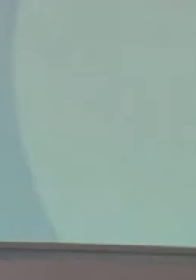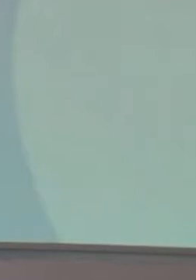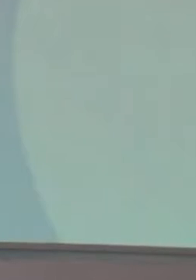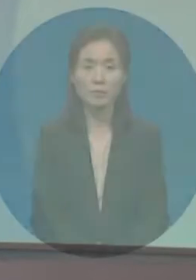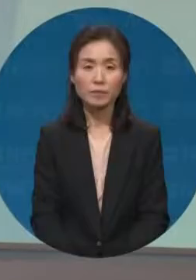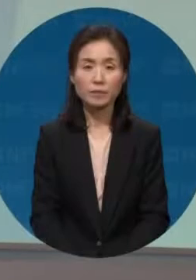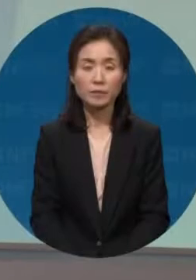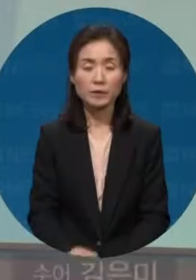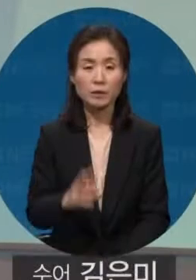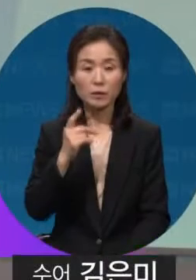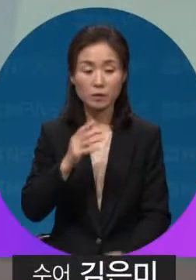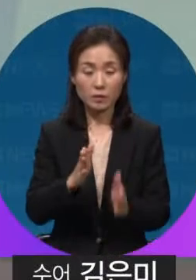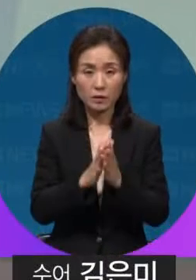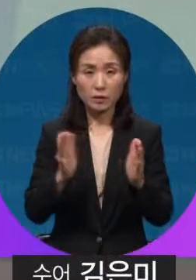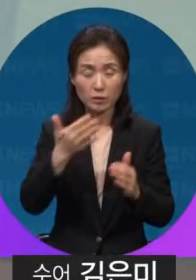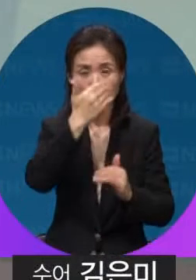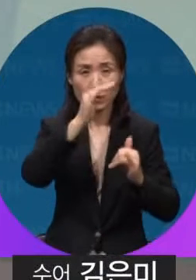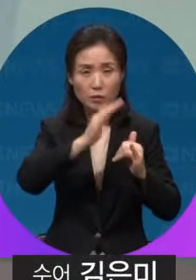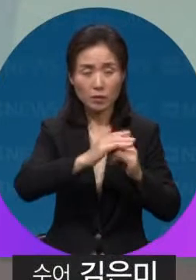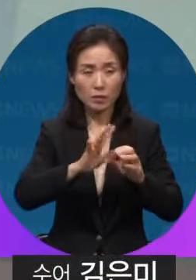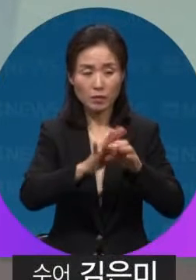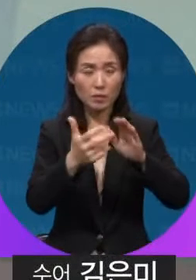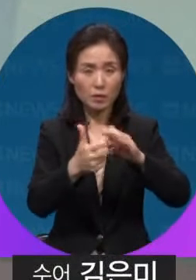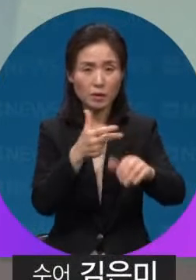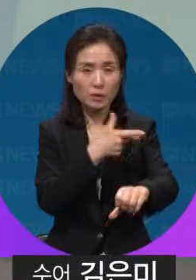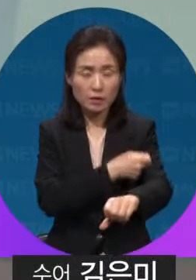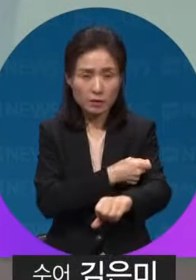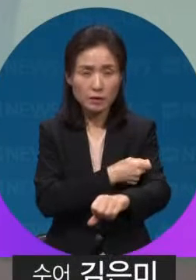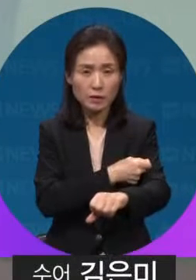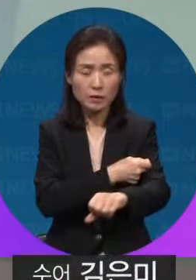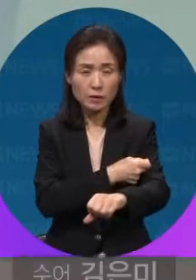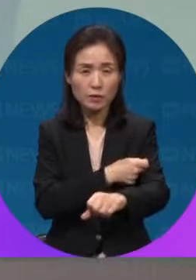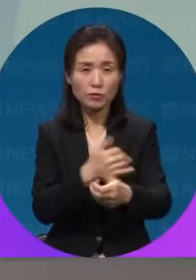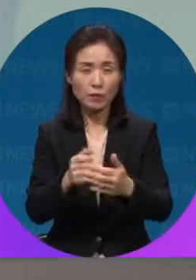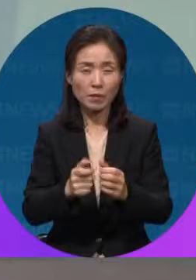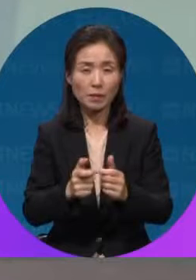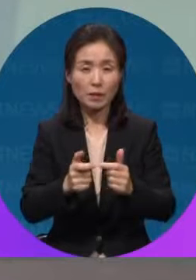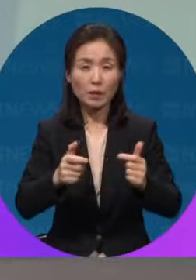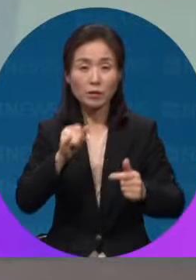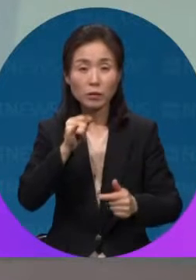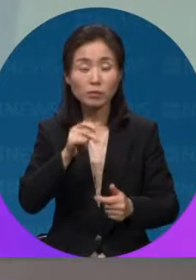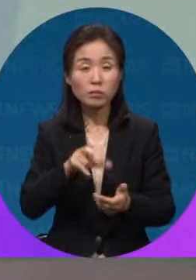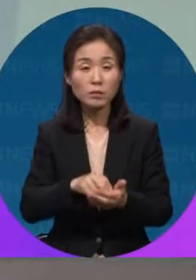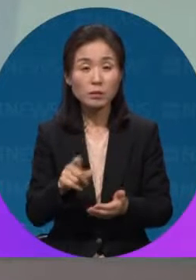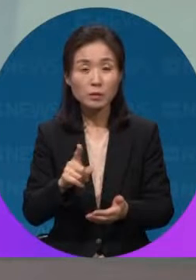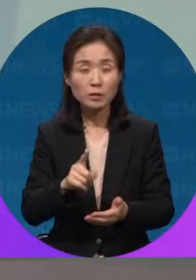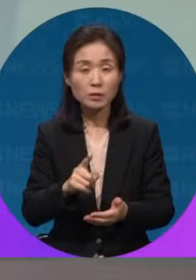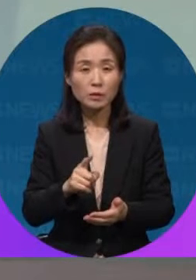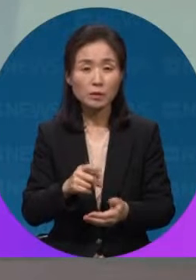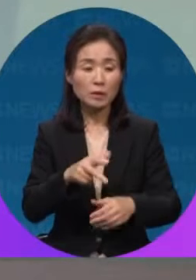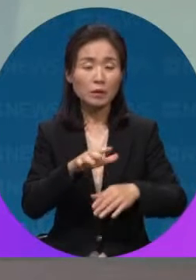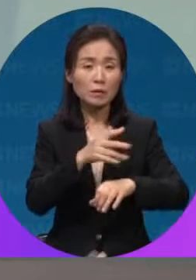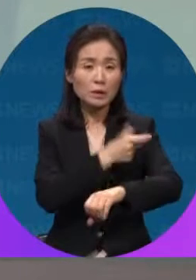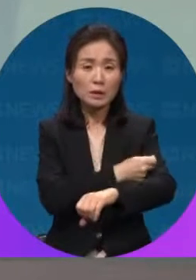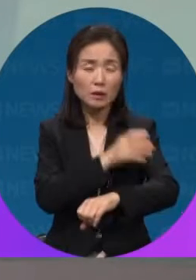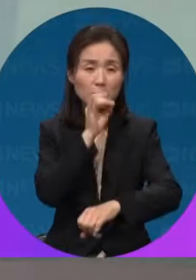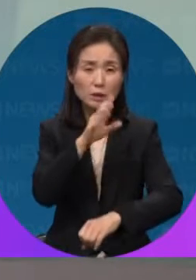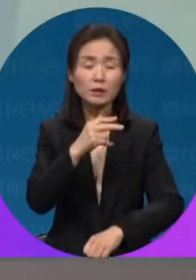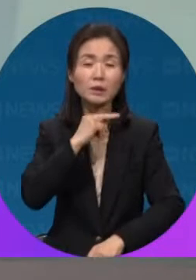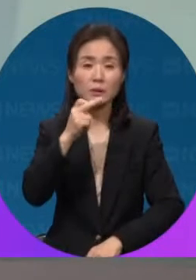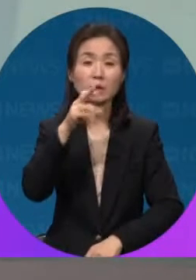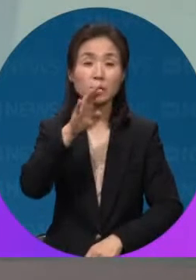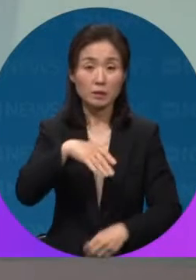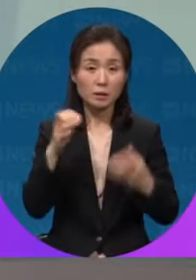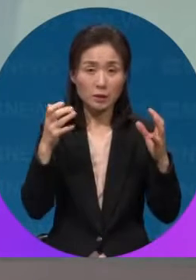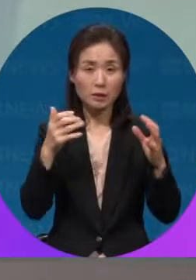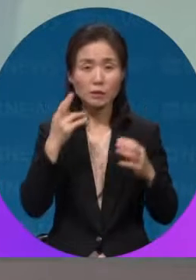미국에서 시작된 청소년 백신 접종이 활기를 띠고 있다는 소식입니다. 문제는 아직 백신을 못 맞는 12세 미만의 아동들인데요. 미국에서도